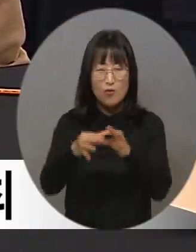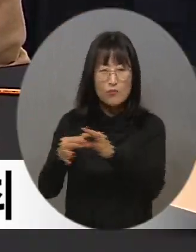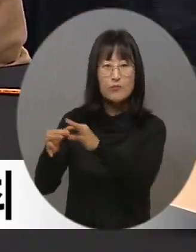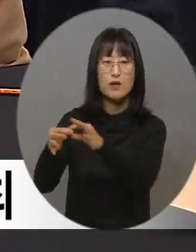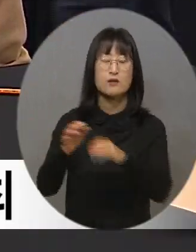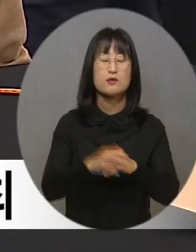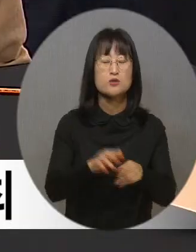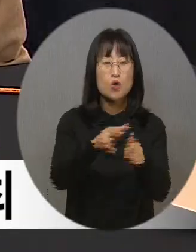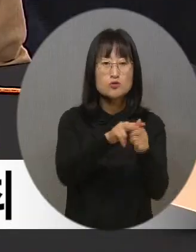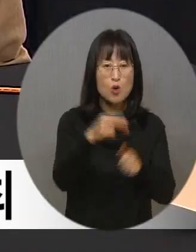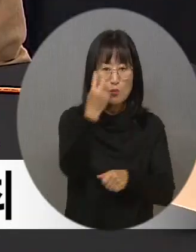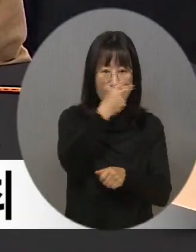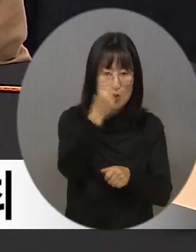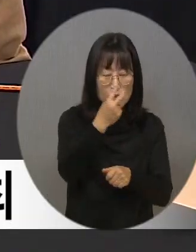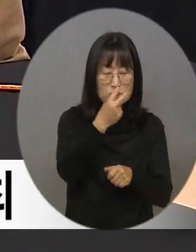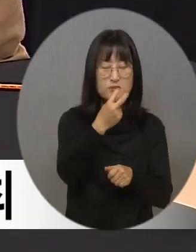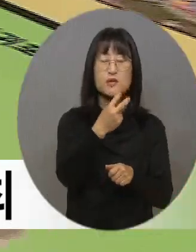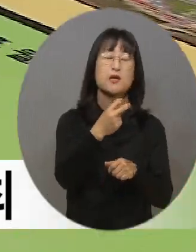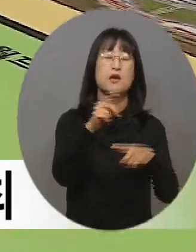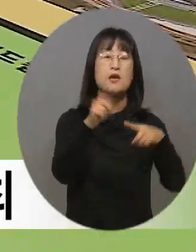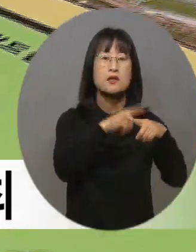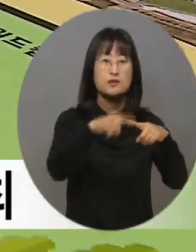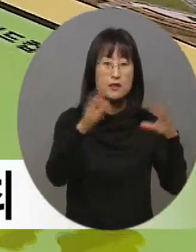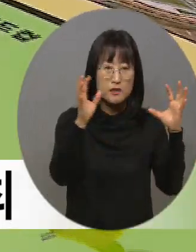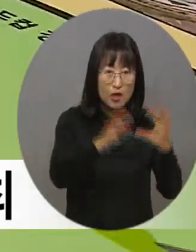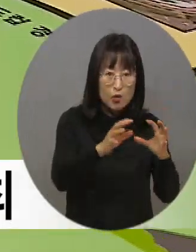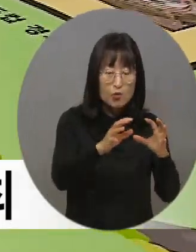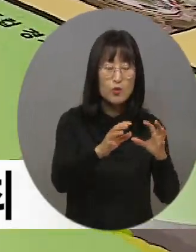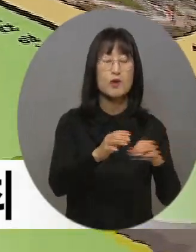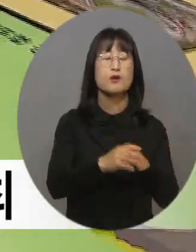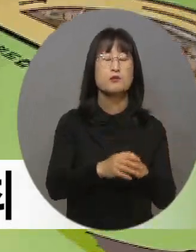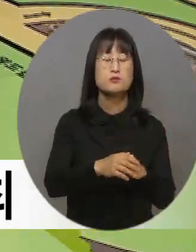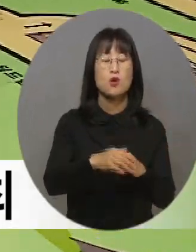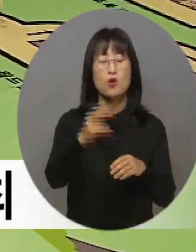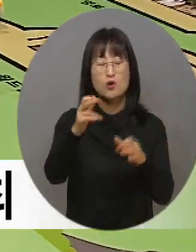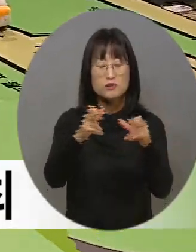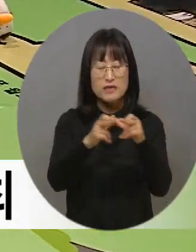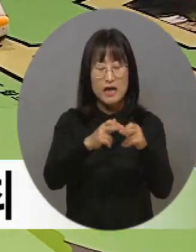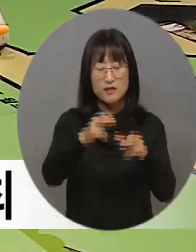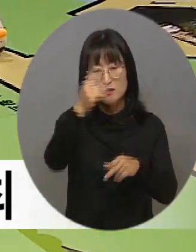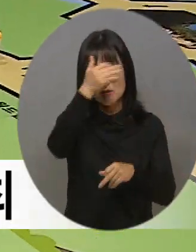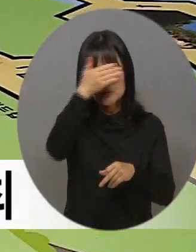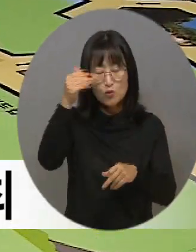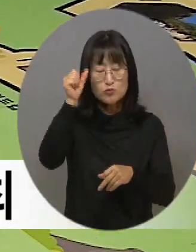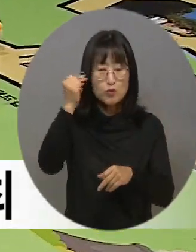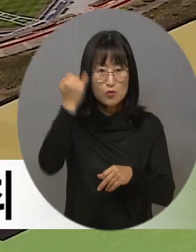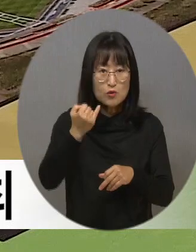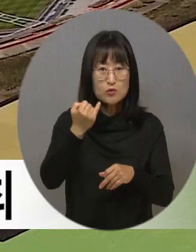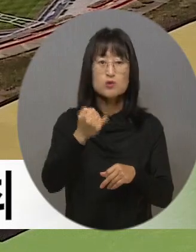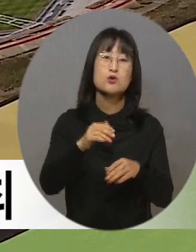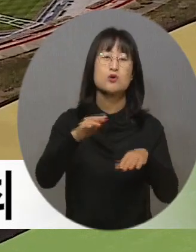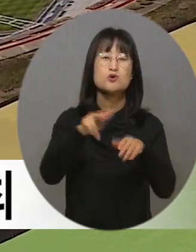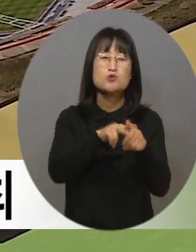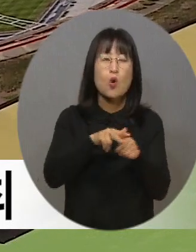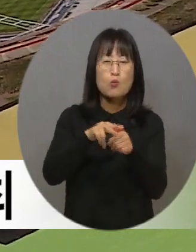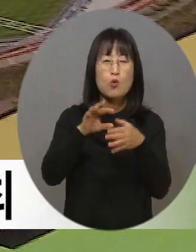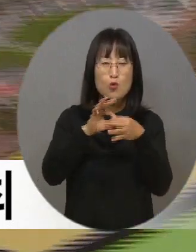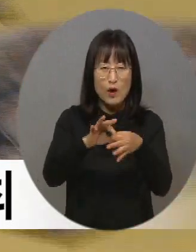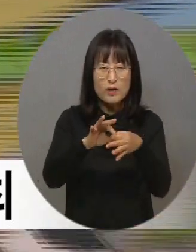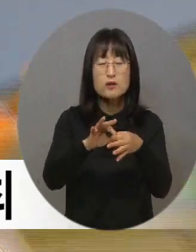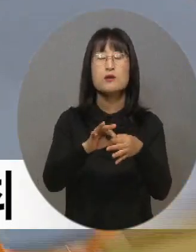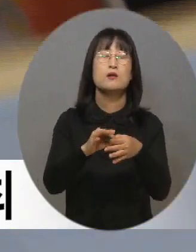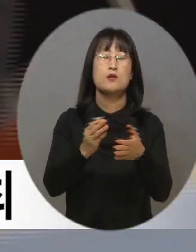정보검색 대회를 시작으로 매년 장애청소년들의 정보 격차를 해소하고 ICT에 대한 관심과